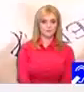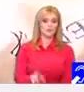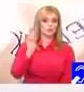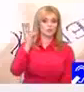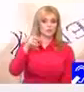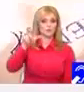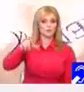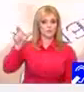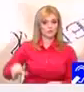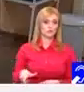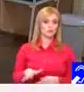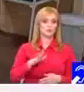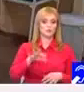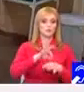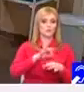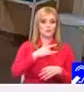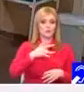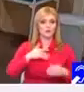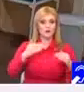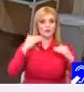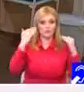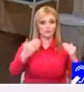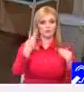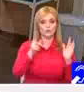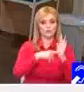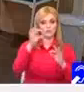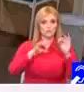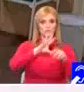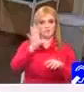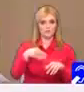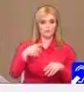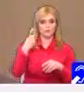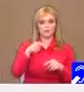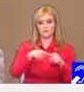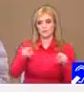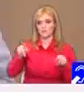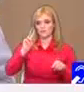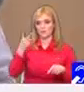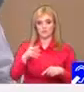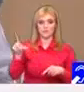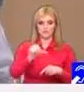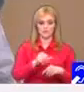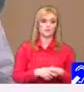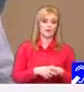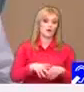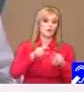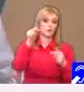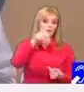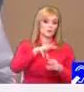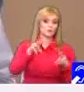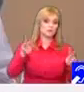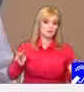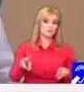Numărul persoanelor cu infecții respiratorii acute a crescut cu 26% în ultimele două săptămâni. Potrivit Ministerului Sănătății, nu se